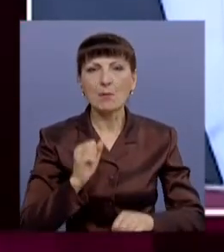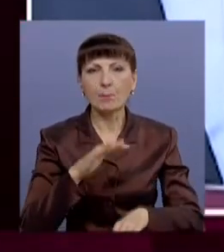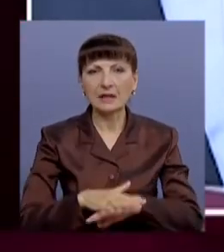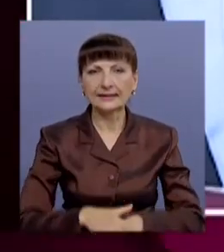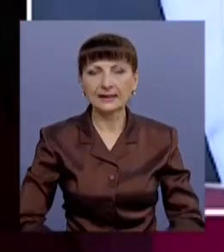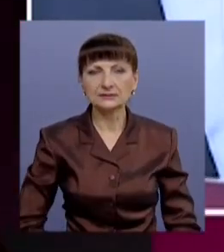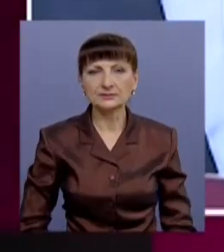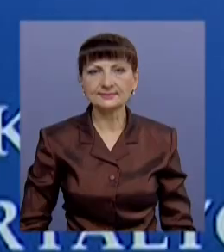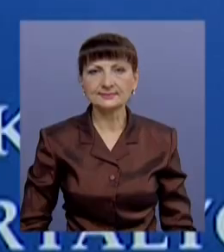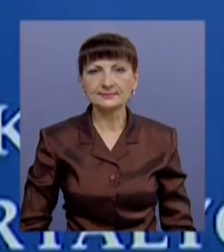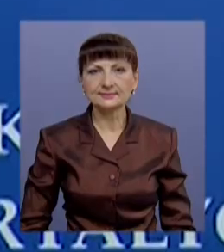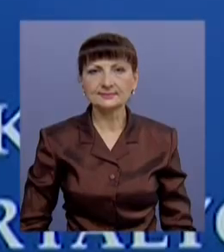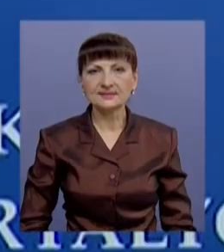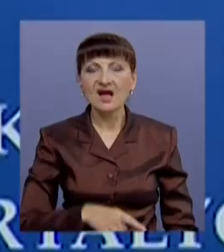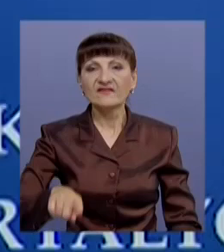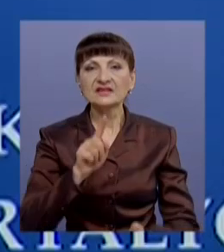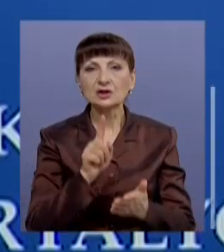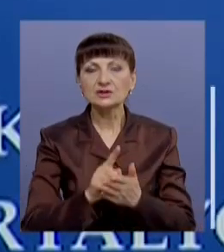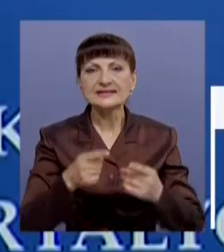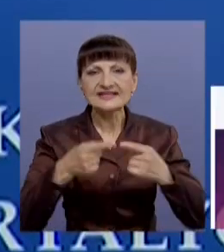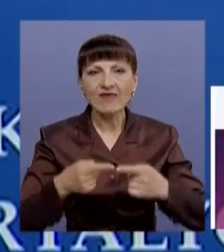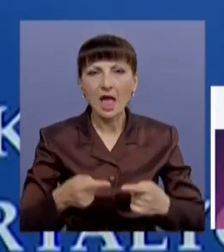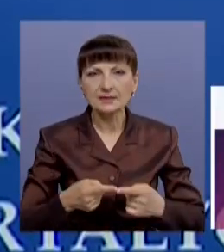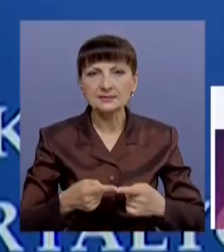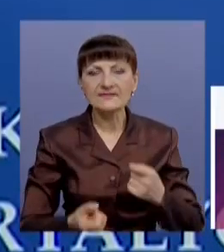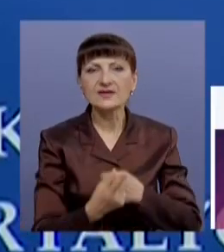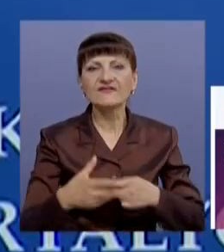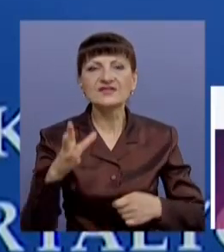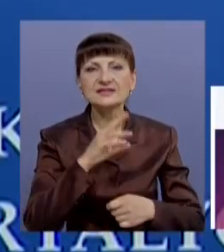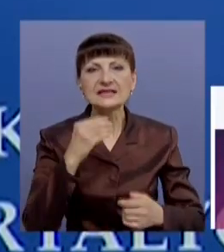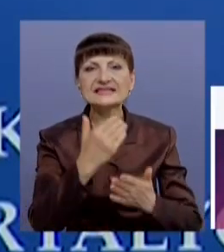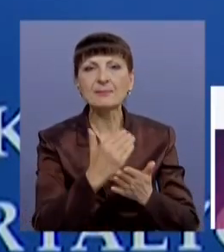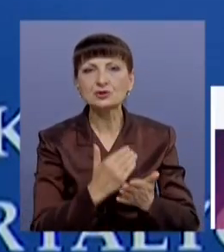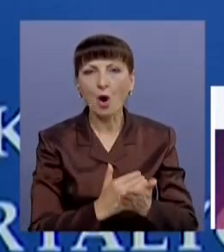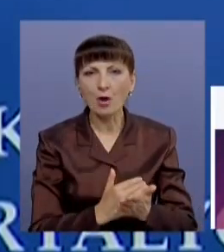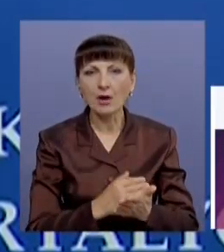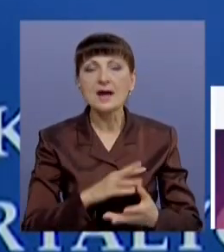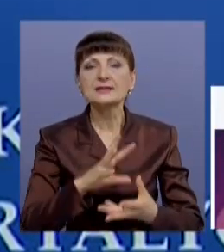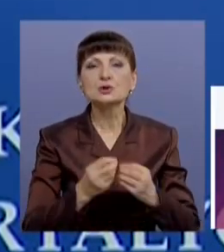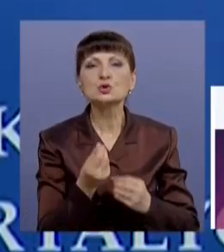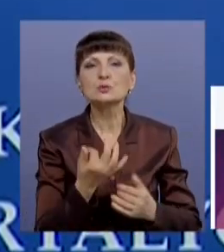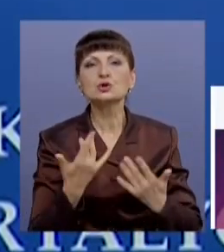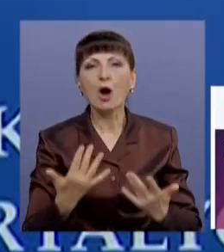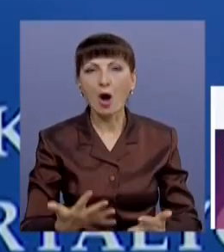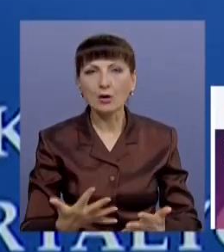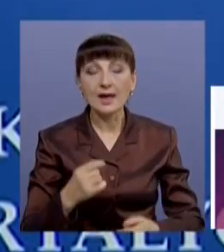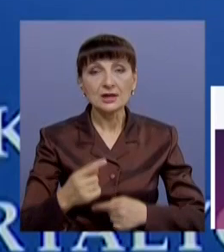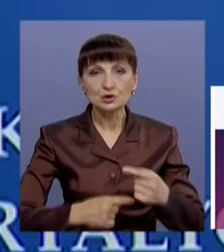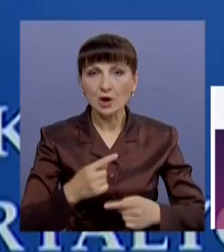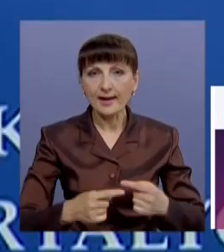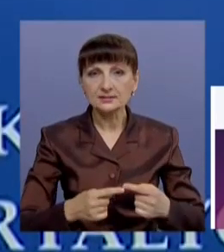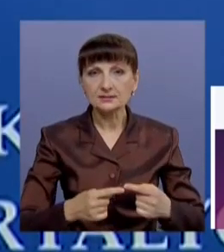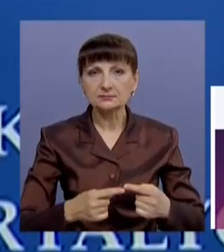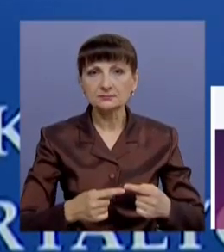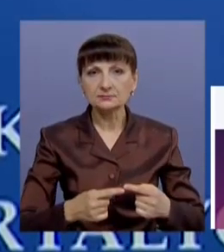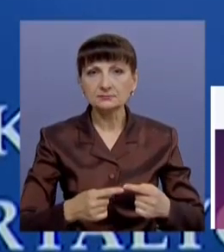организации. Мы должны выверить, сверить все цифры, списки, определить суммы. И потом уже через,